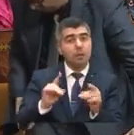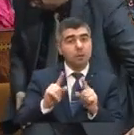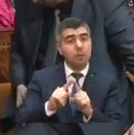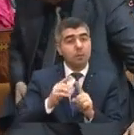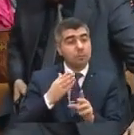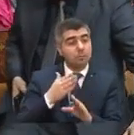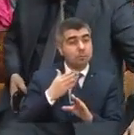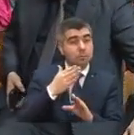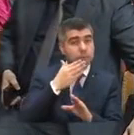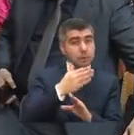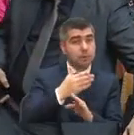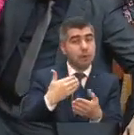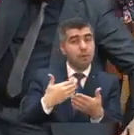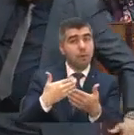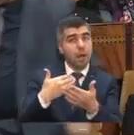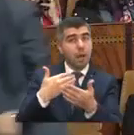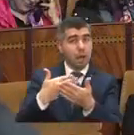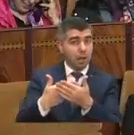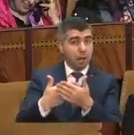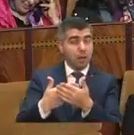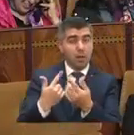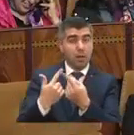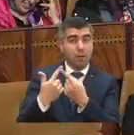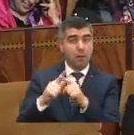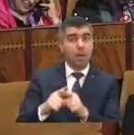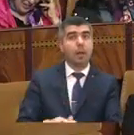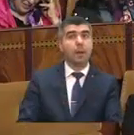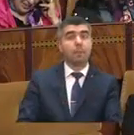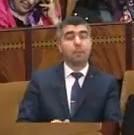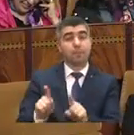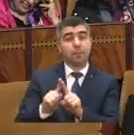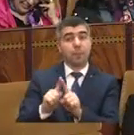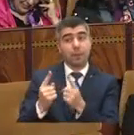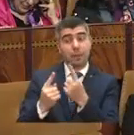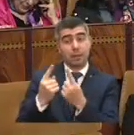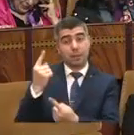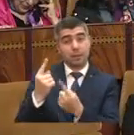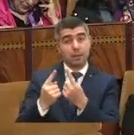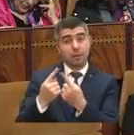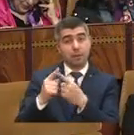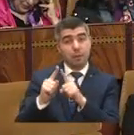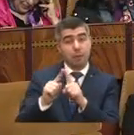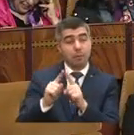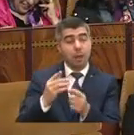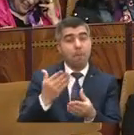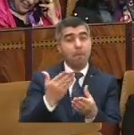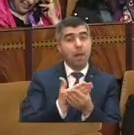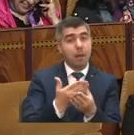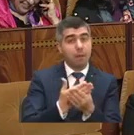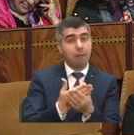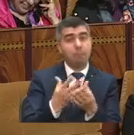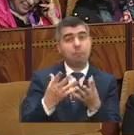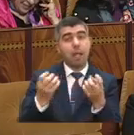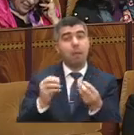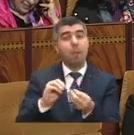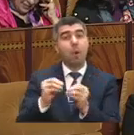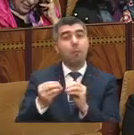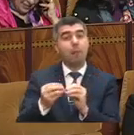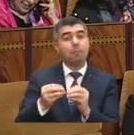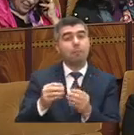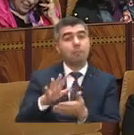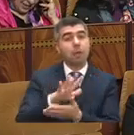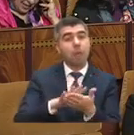وهذا ما وقع مؤخرا والذي أدى إلى السير الغير السليم لمجموعة من المراكز في المغرب.